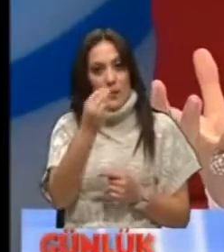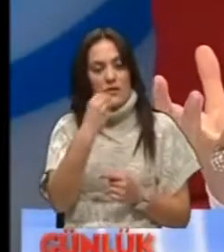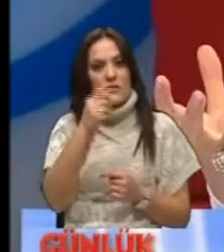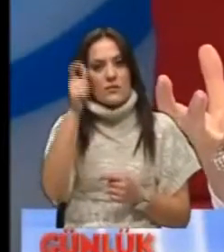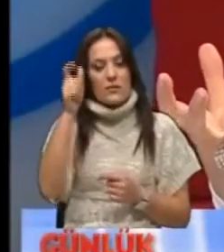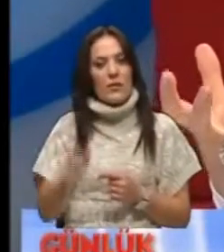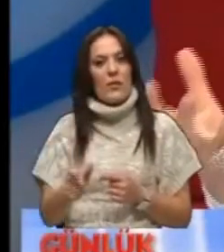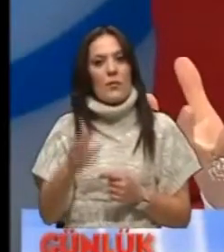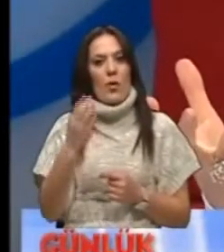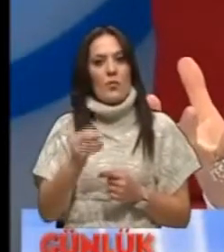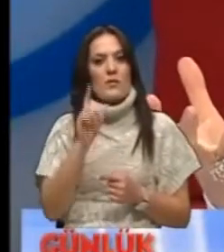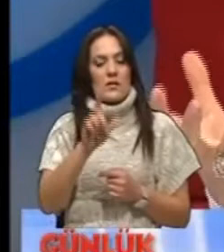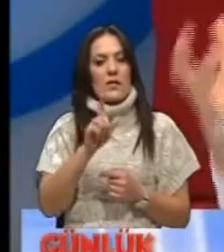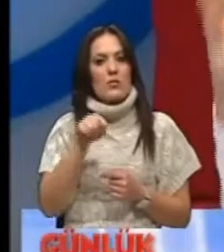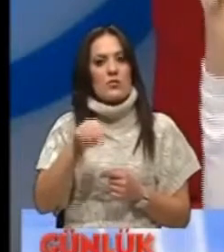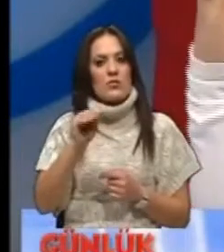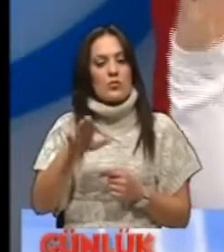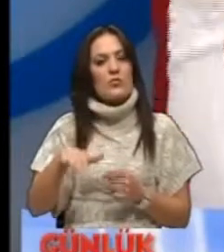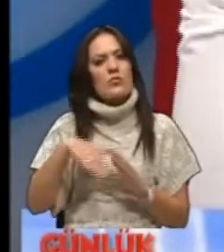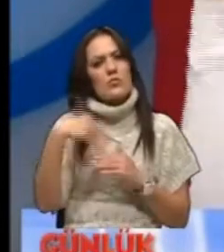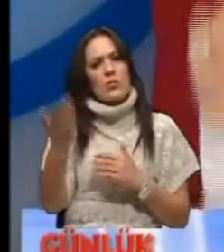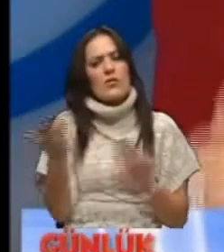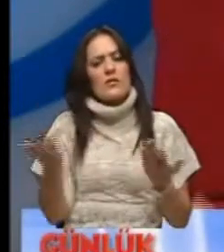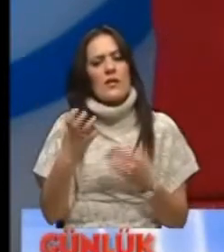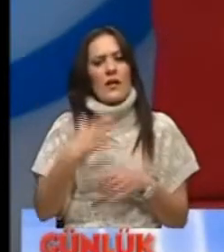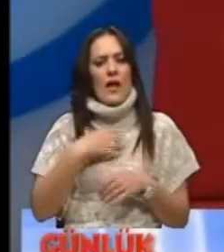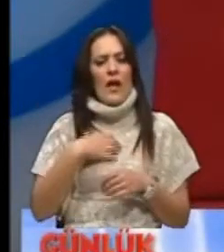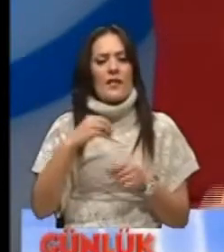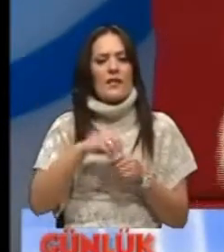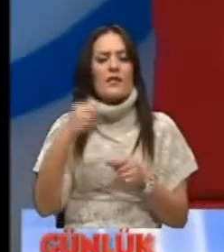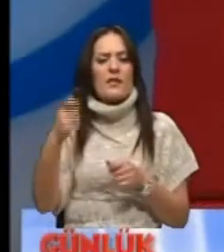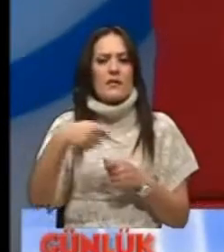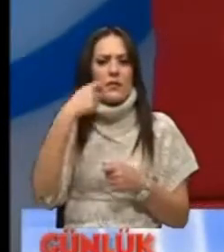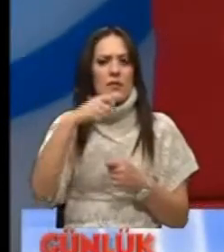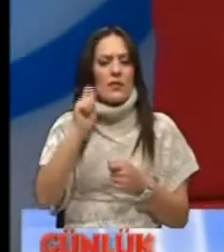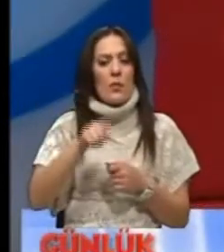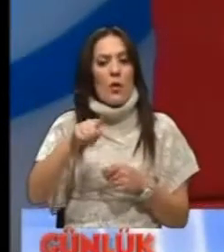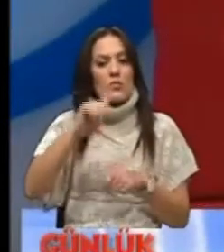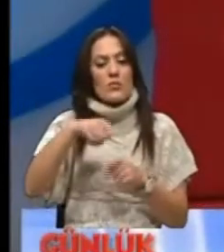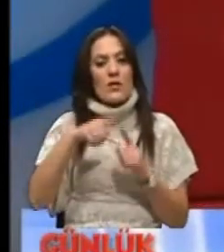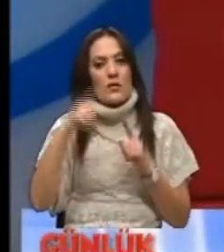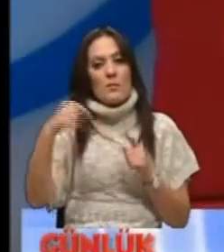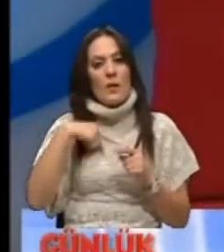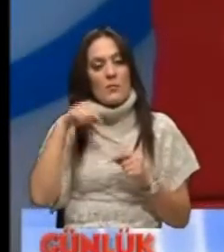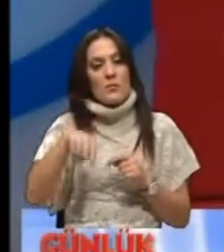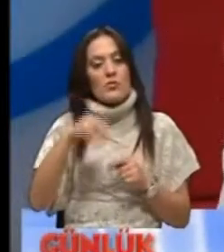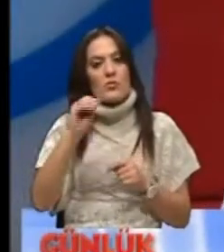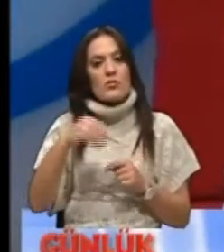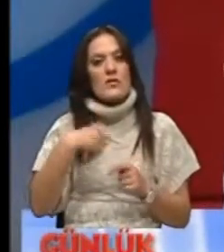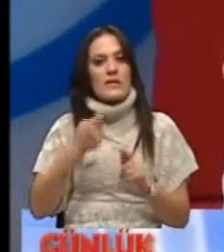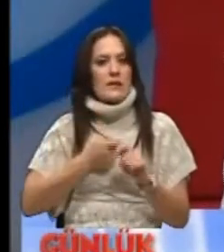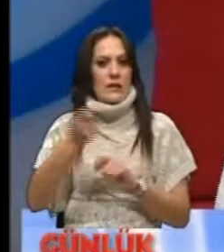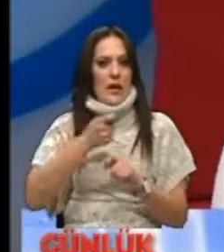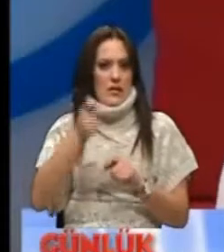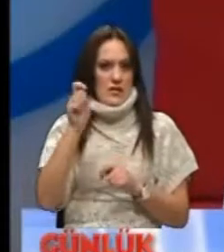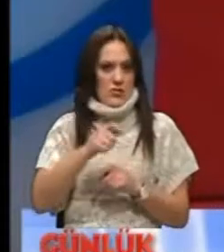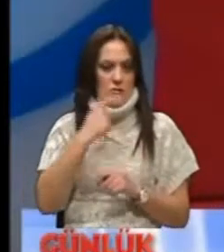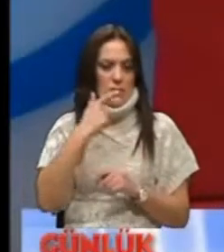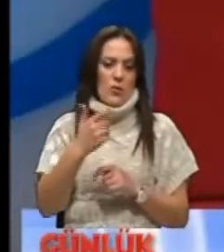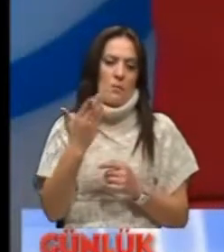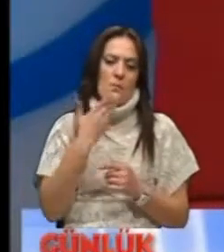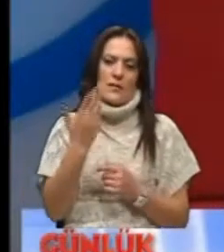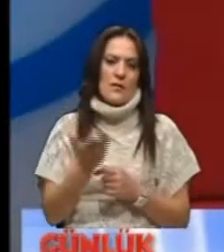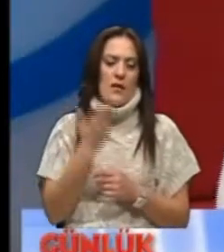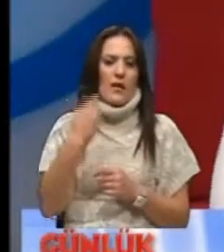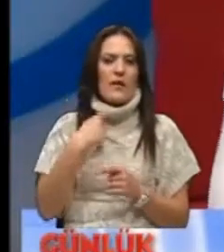beslenmiş olması gerekiyor bu çocuğun. Ondan sonra zaten kendisi şekillendirir. O süreye kadar ben bu çocuğu yedireceğim diyor